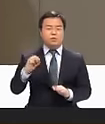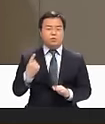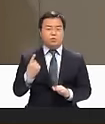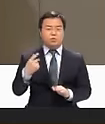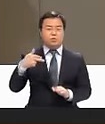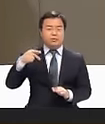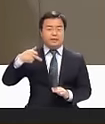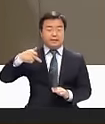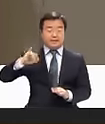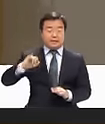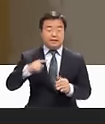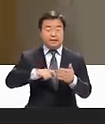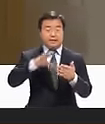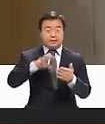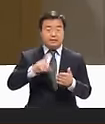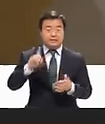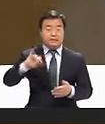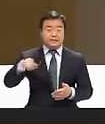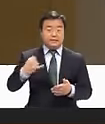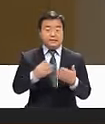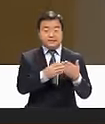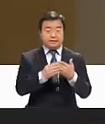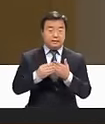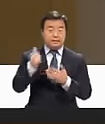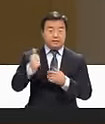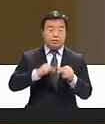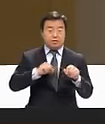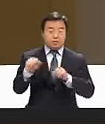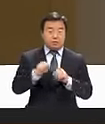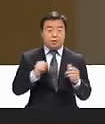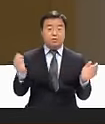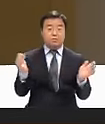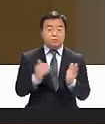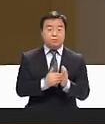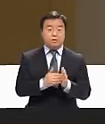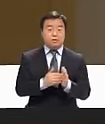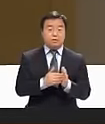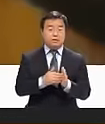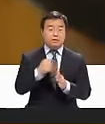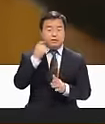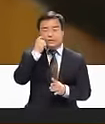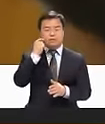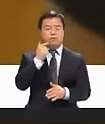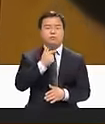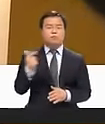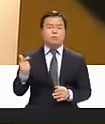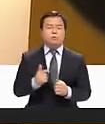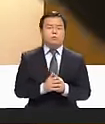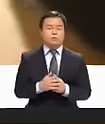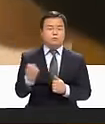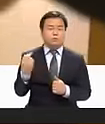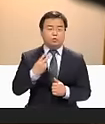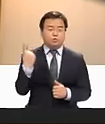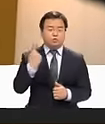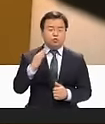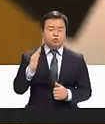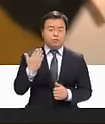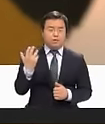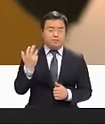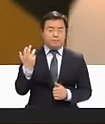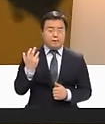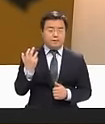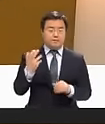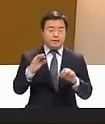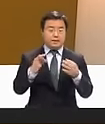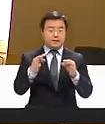데서 DJ와 그 진행자로 활동을 하면서 굉장히 인기를 끌었었고 80년대에 김광한 씨하고